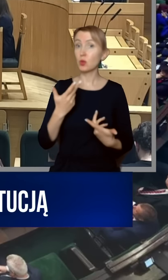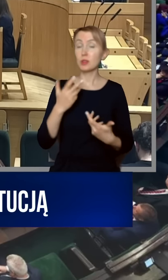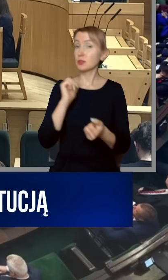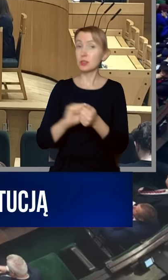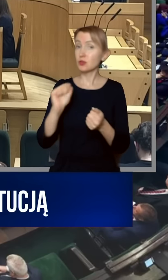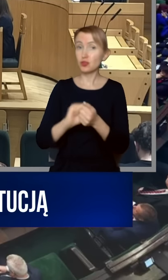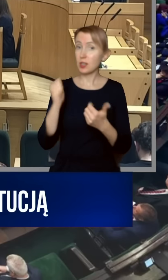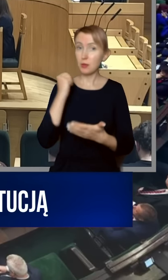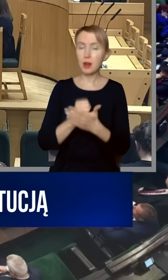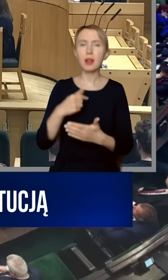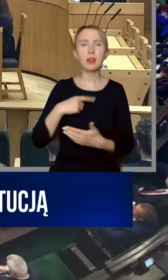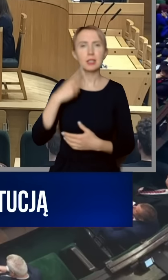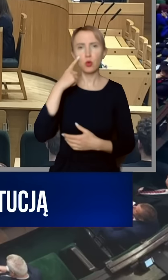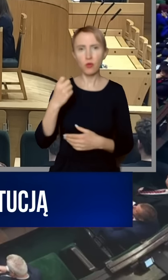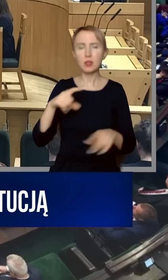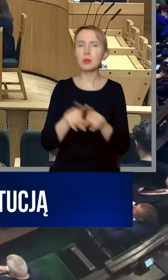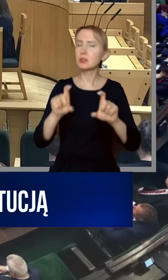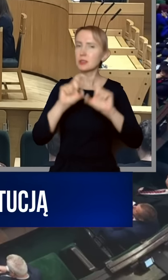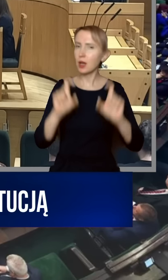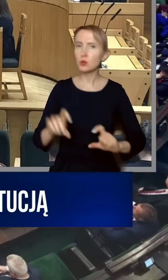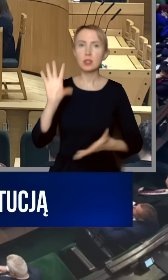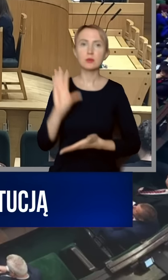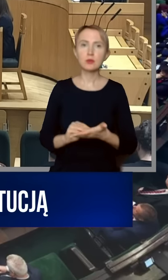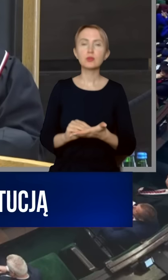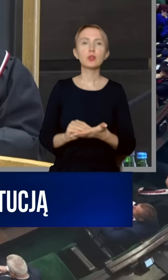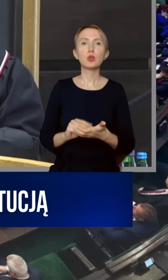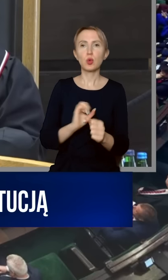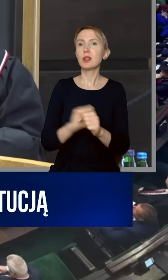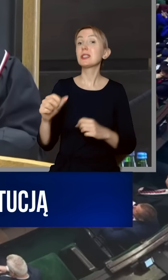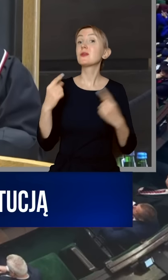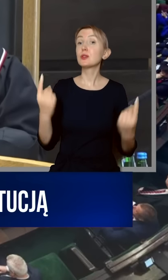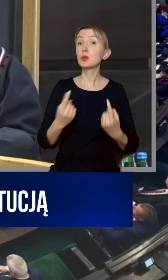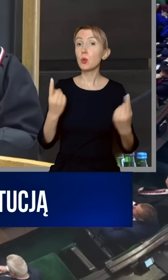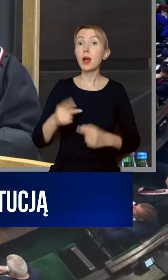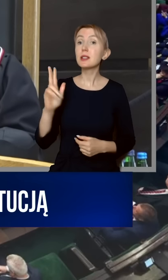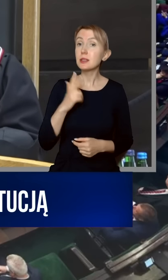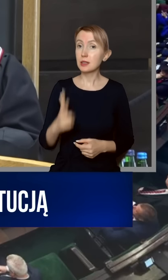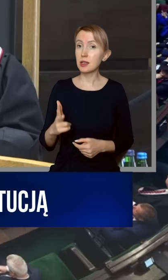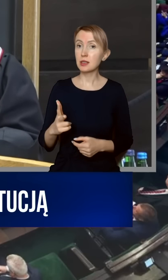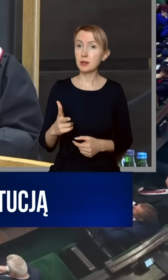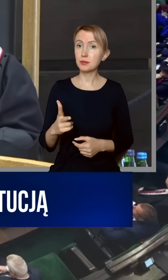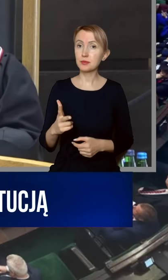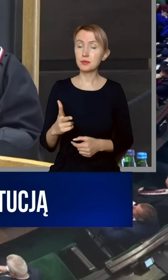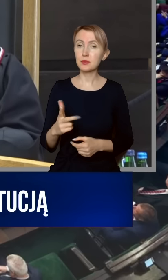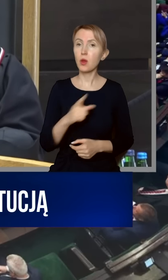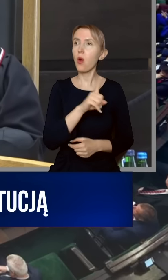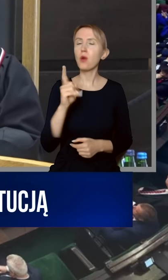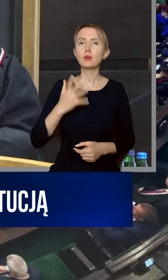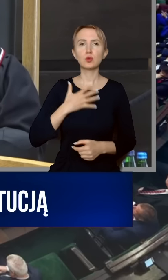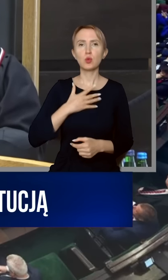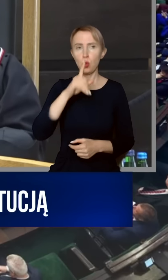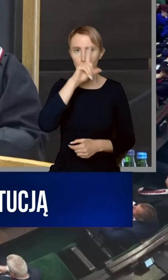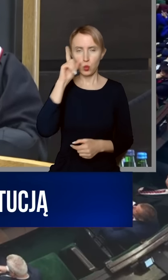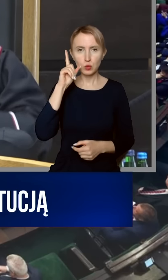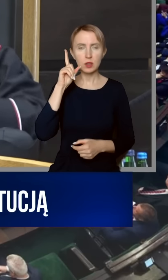i zwracam uwagę i to też cały czas powtarzam, że to się dzieje w sytuacji takiej, w której czynią to ludzie